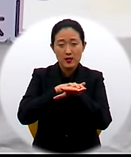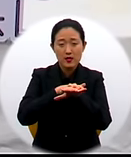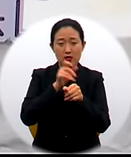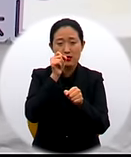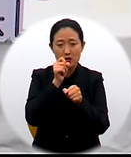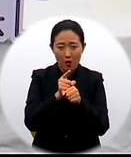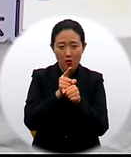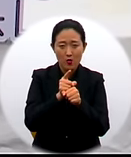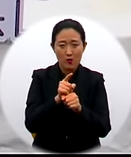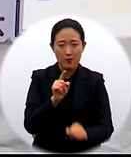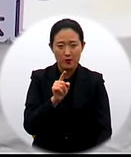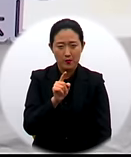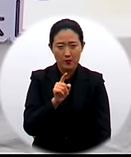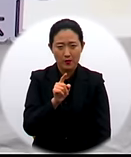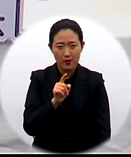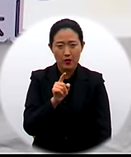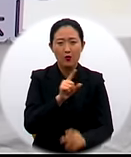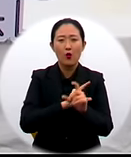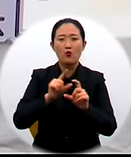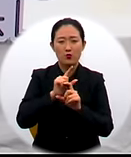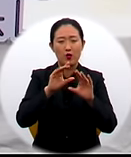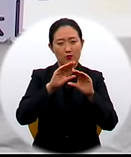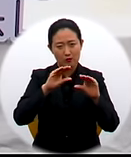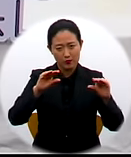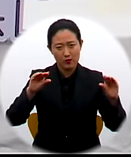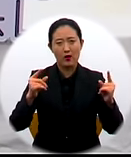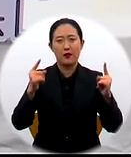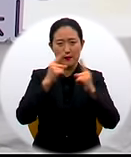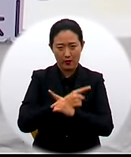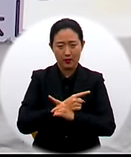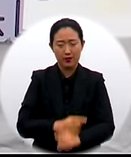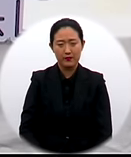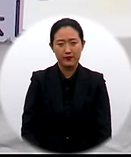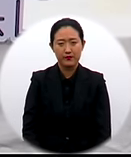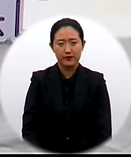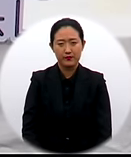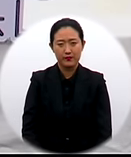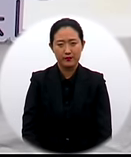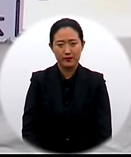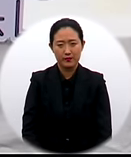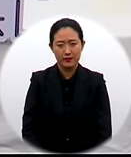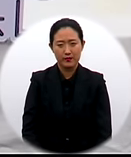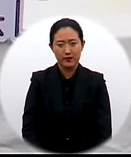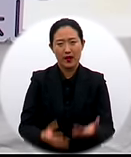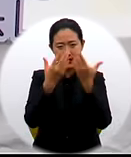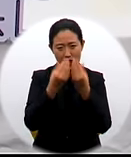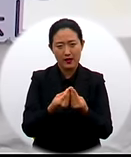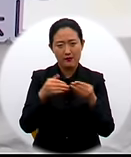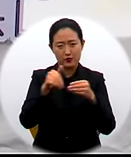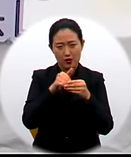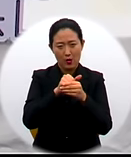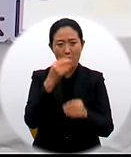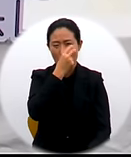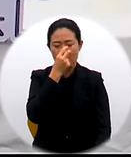유연한 팀으로 바뀌어요. 이 피플케어 팀이 되면서 중요해지는 게 사내 문화 관리 굉장히 중요해지기 시작했고요. 과거에 비해서